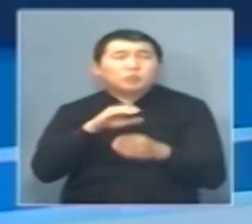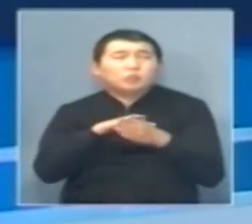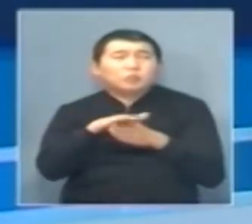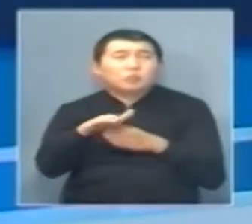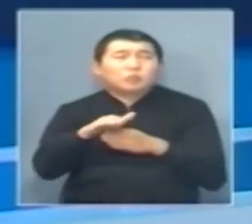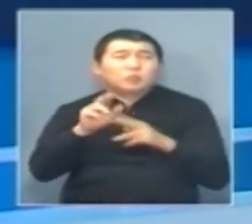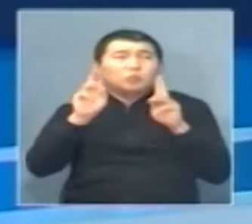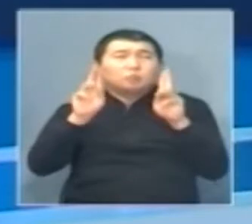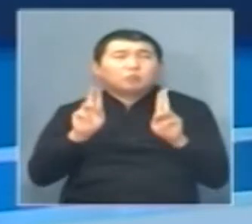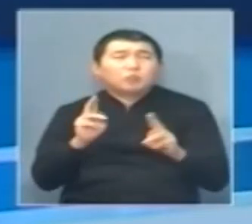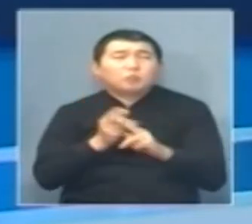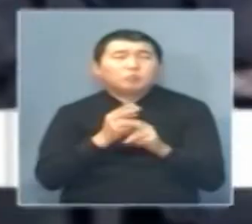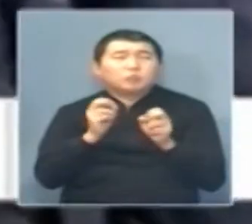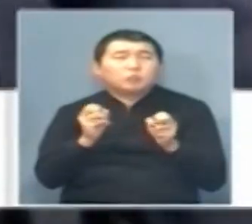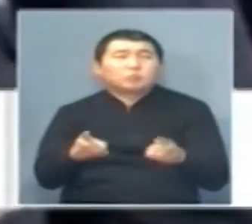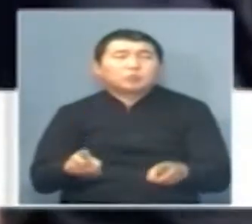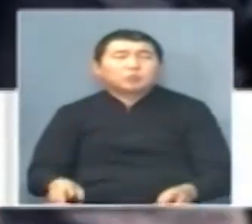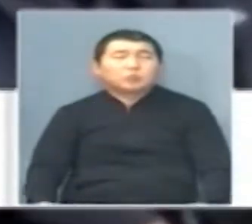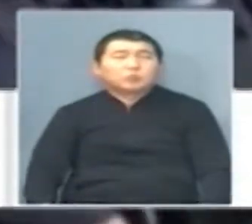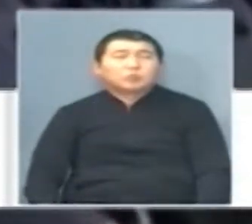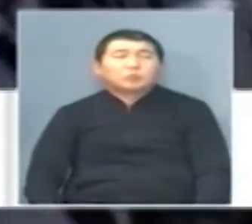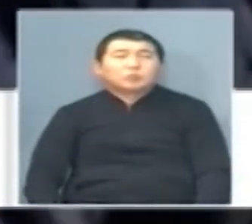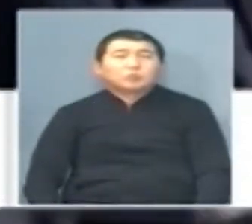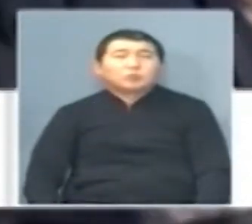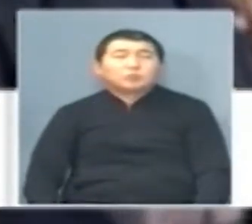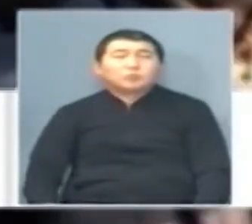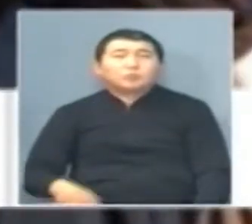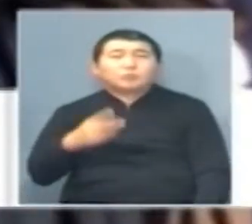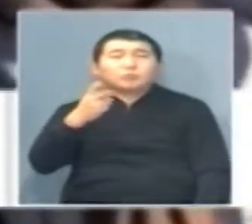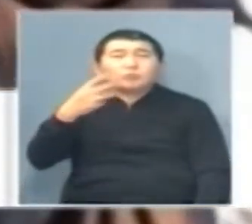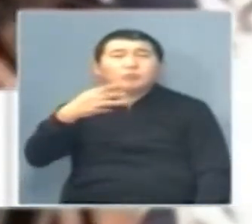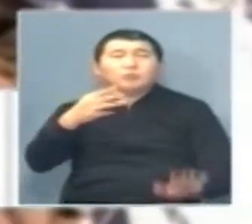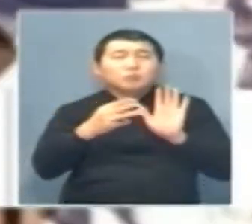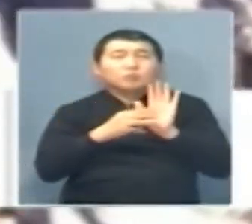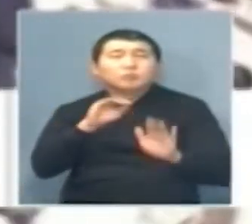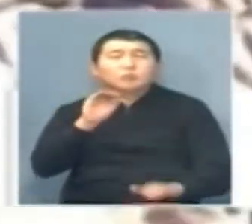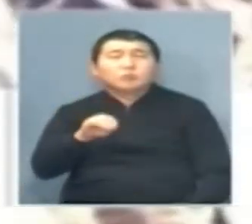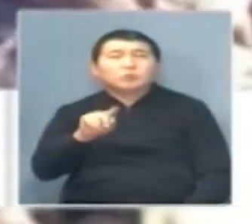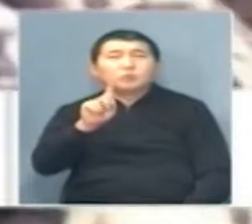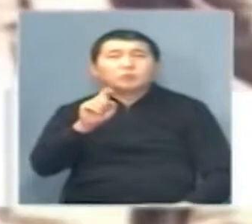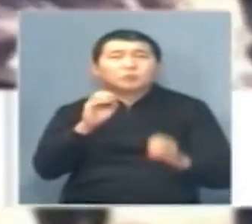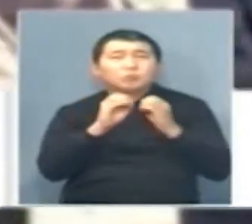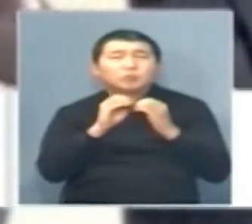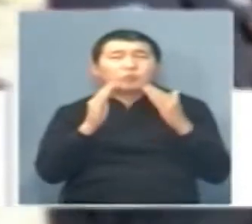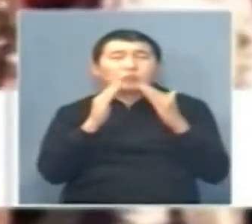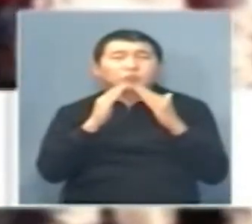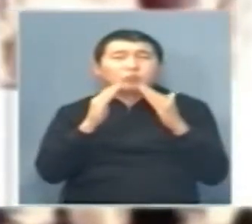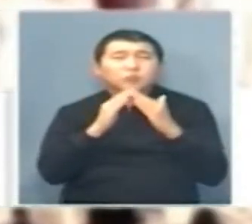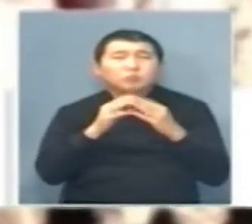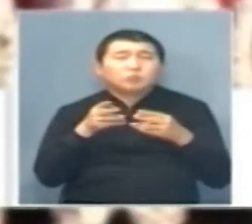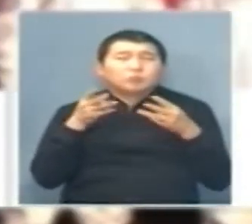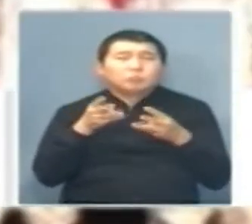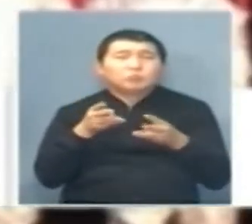заключают эксперты. Всего в области насчитывается 238 110 домов с печным отоплением, из них